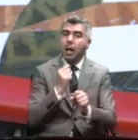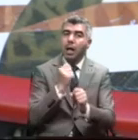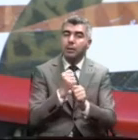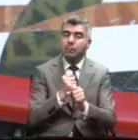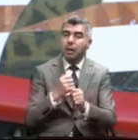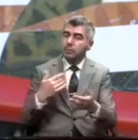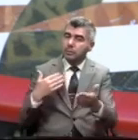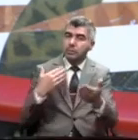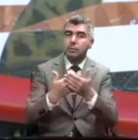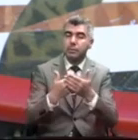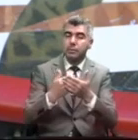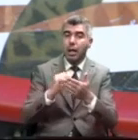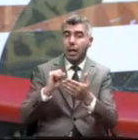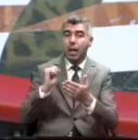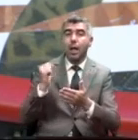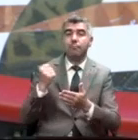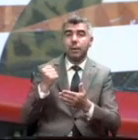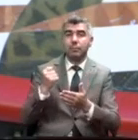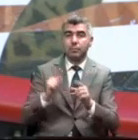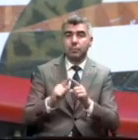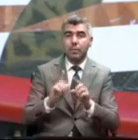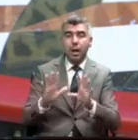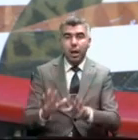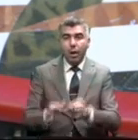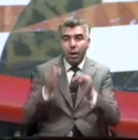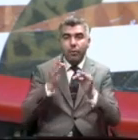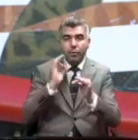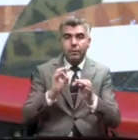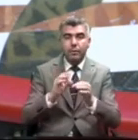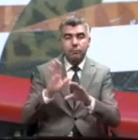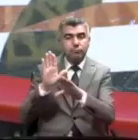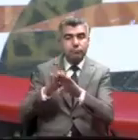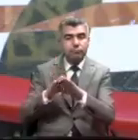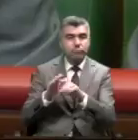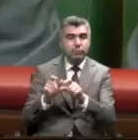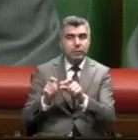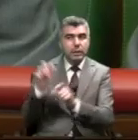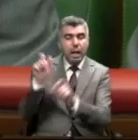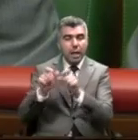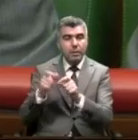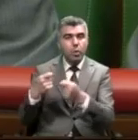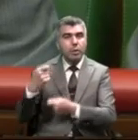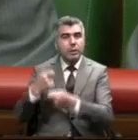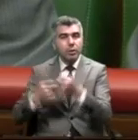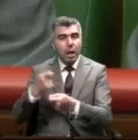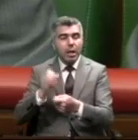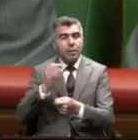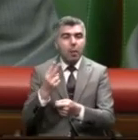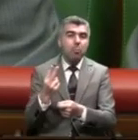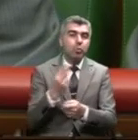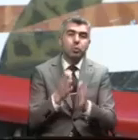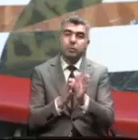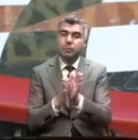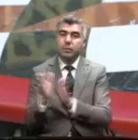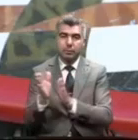خاصها عاوتاني سنين باش ندركوها وباش نحسو المواطن ونحسو التجار بهذه المساله مع العلم